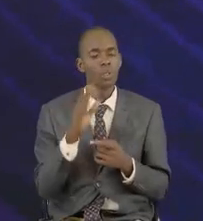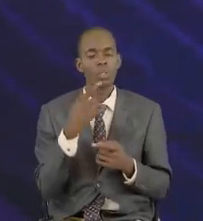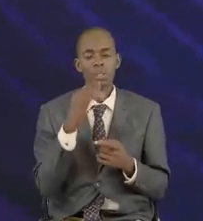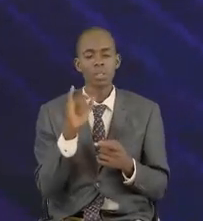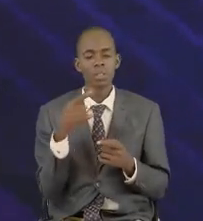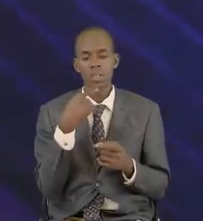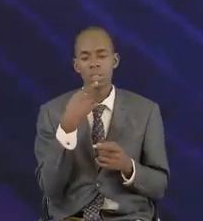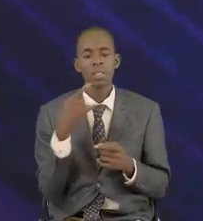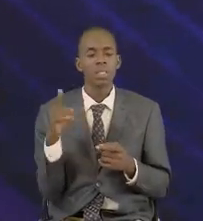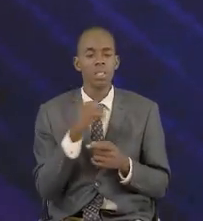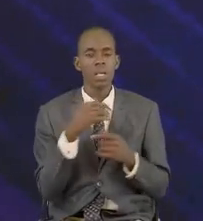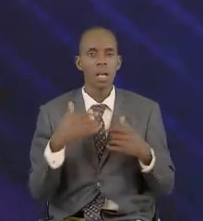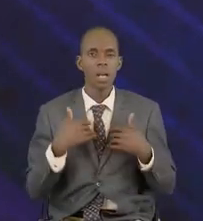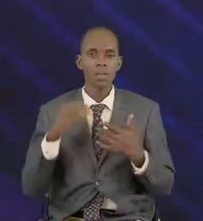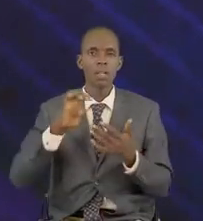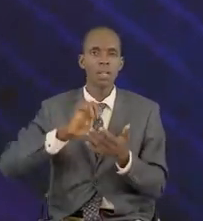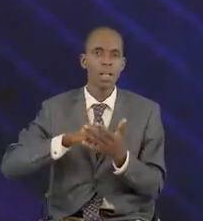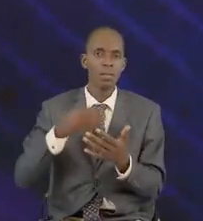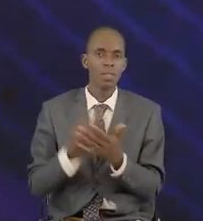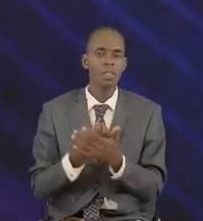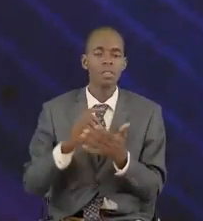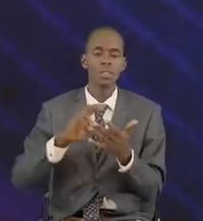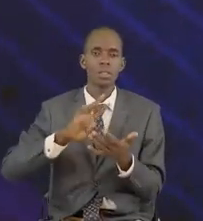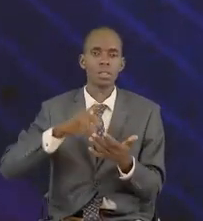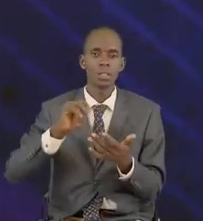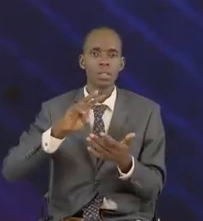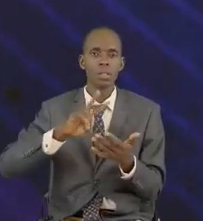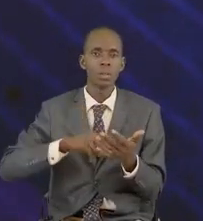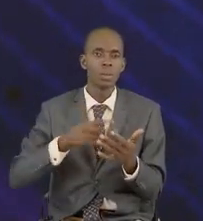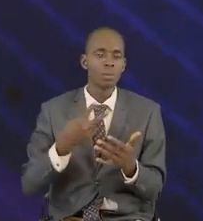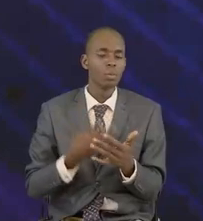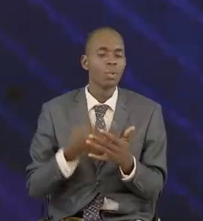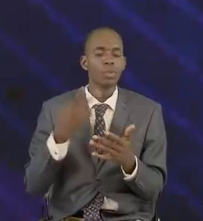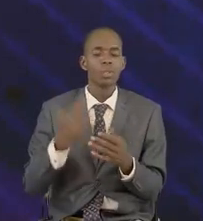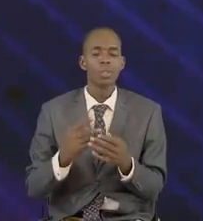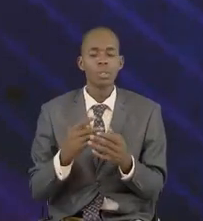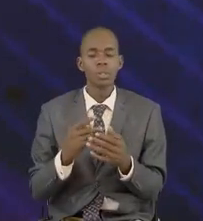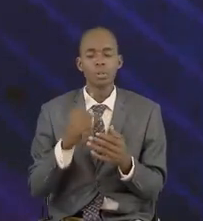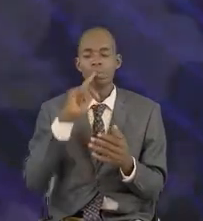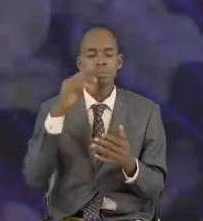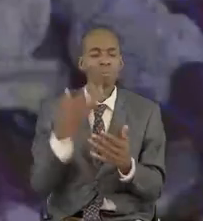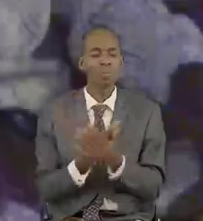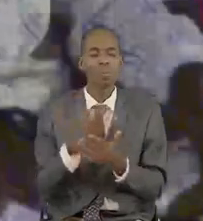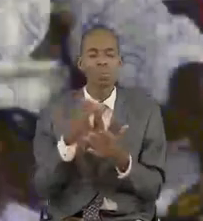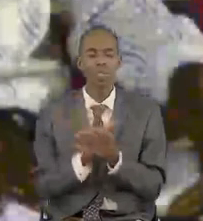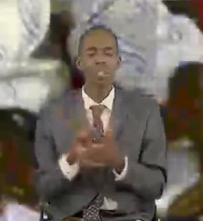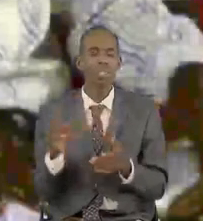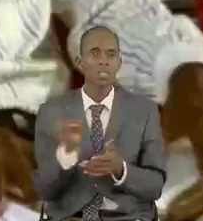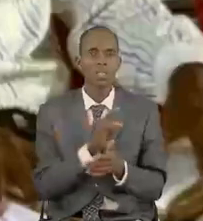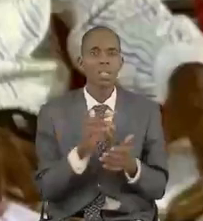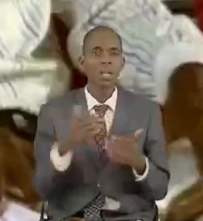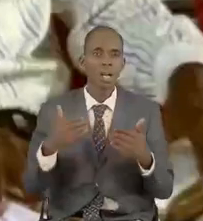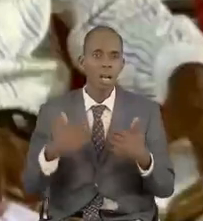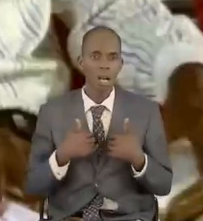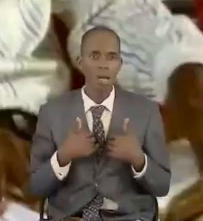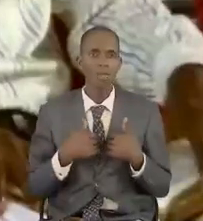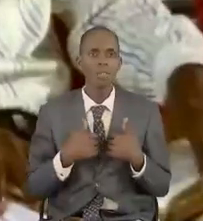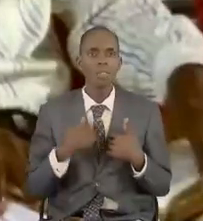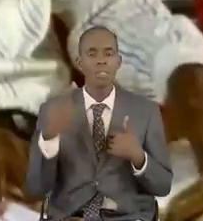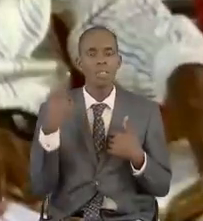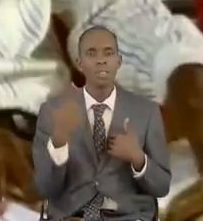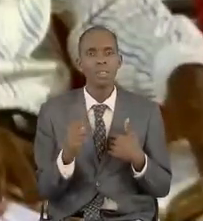ont la vie pratique de la transformation que nous espérons de ceux qui sont sauvés est-ce